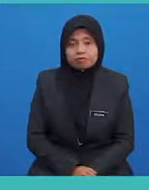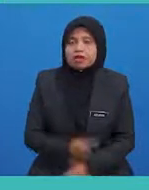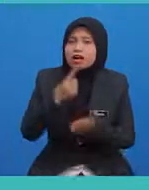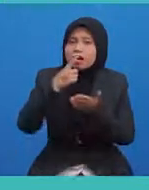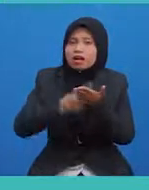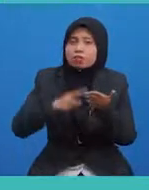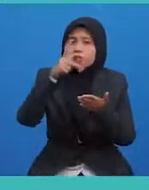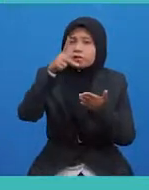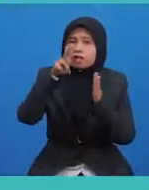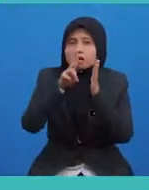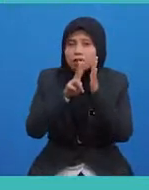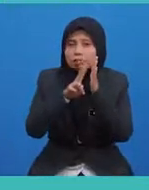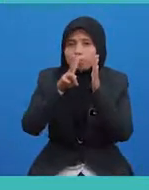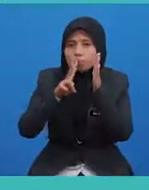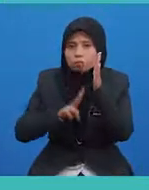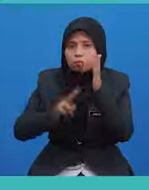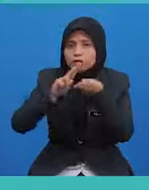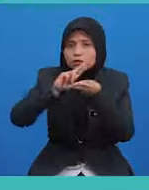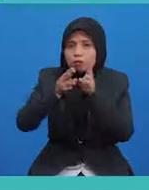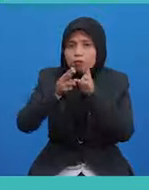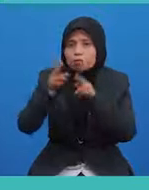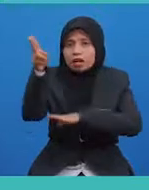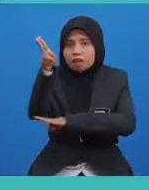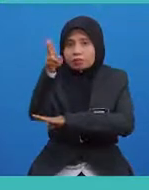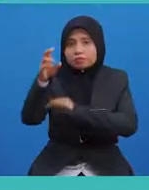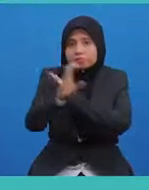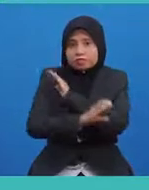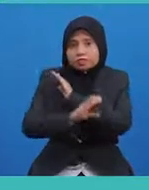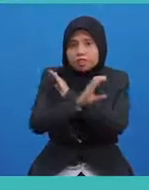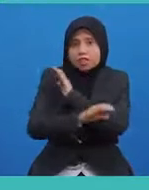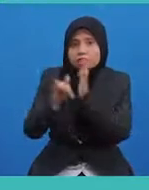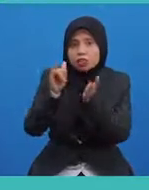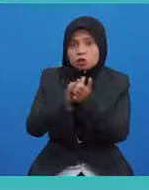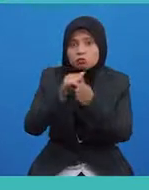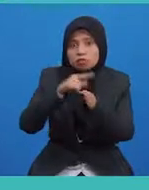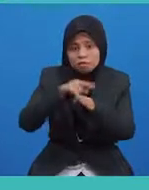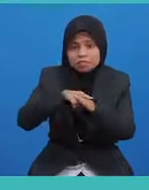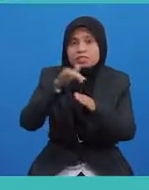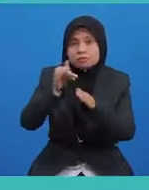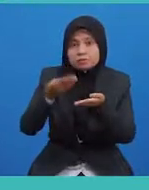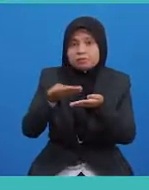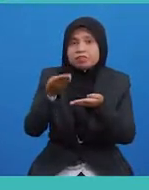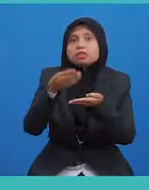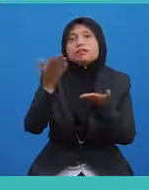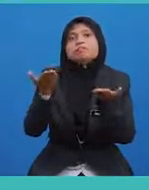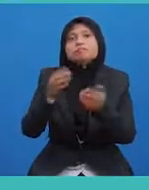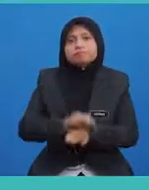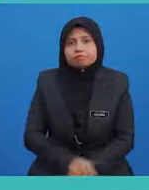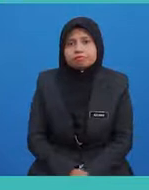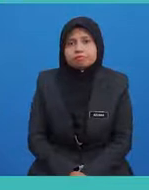Apakah pola perubahan keluasan hutan negara-negara tersebut dalam tempoh yang diberikan?